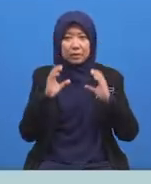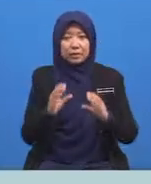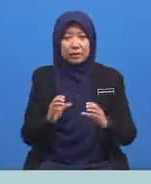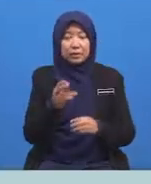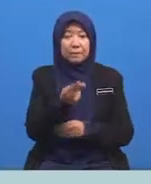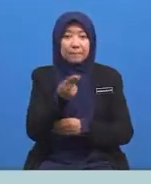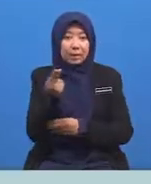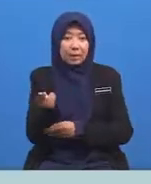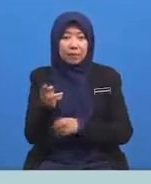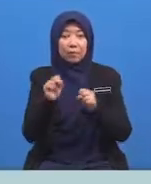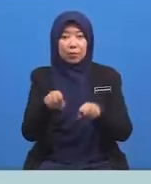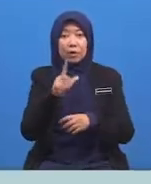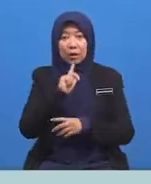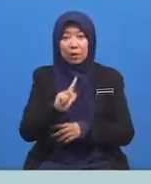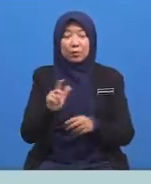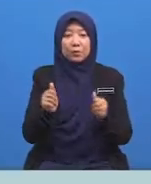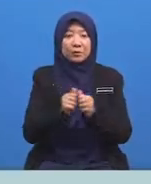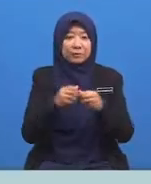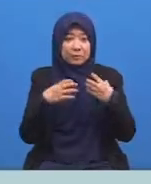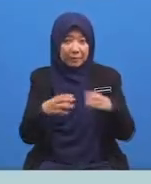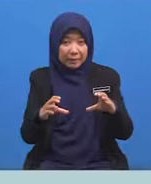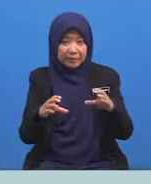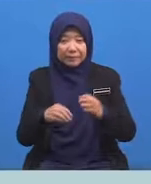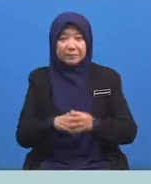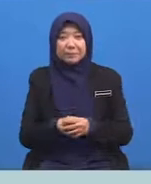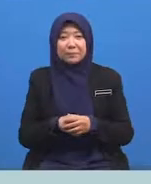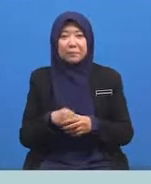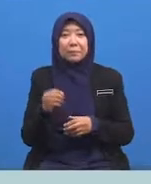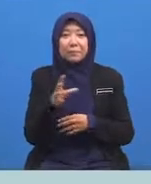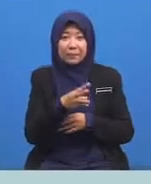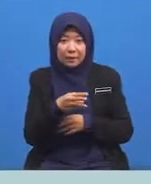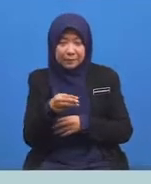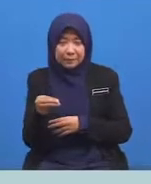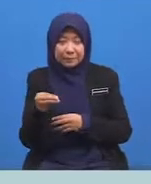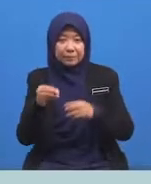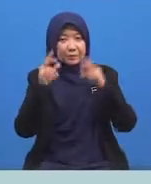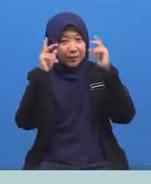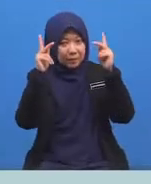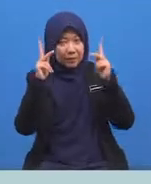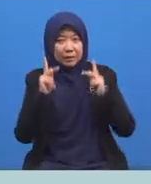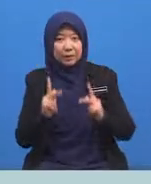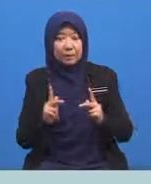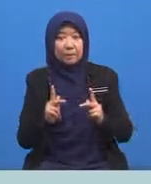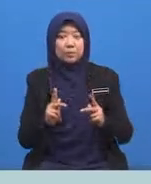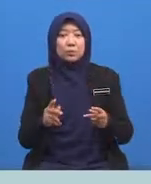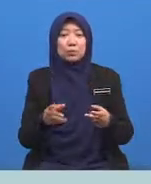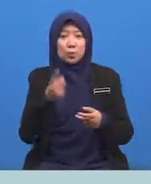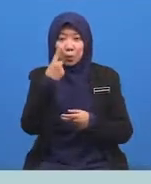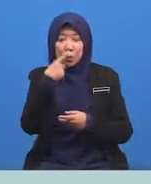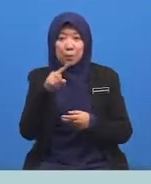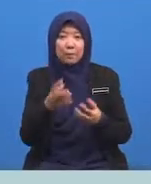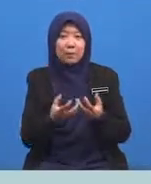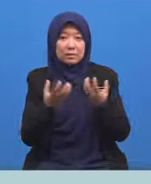itu boleh dilarutkan dengan cepat dan kaedah mengasingkan campuran